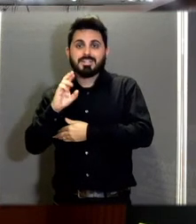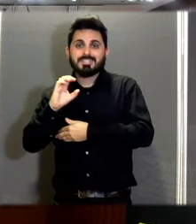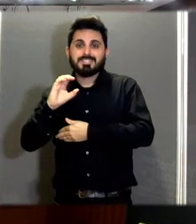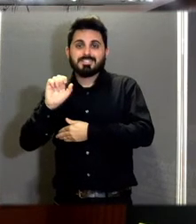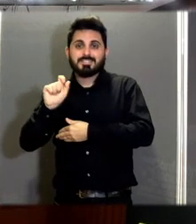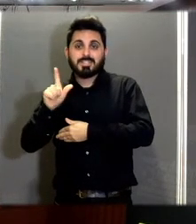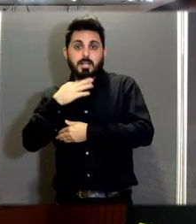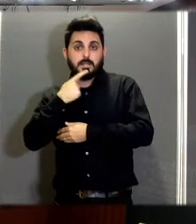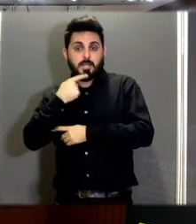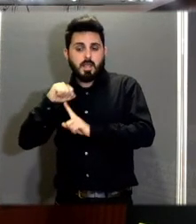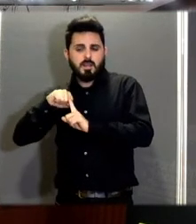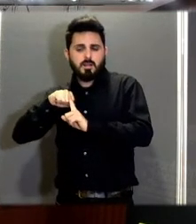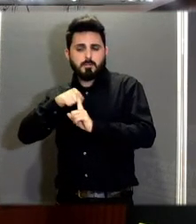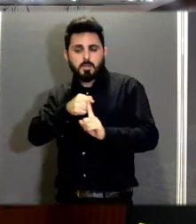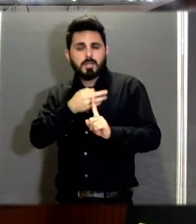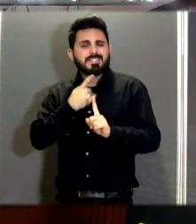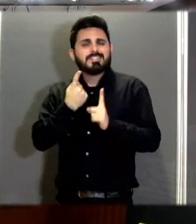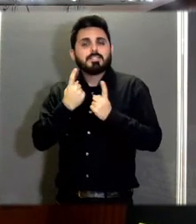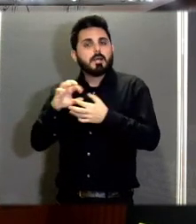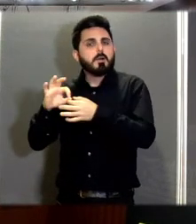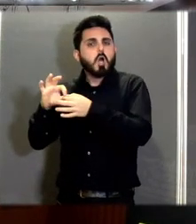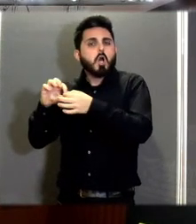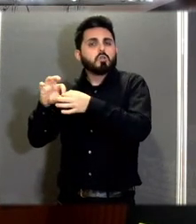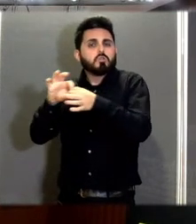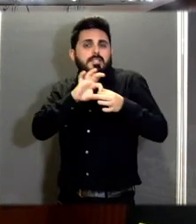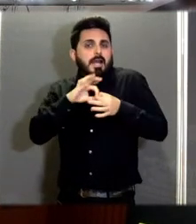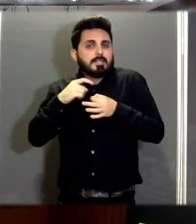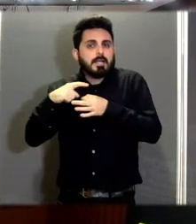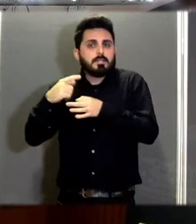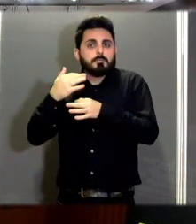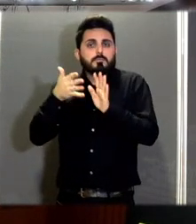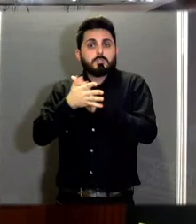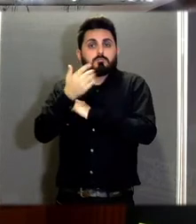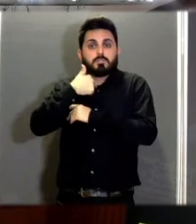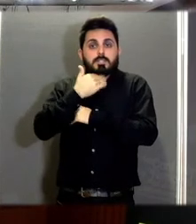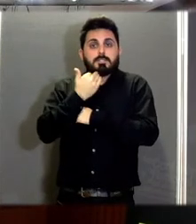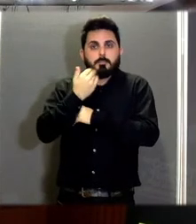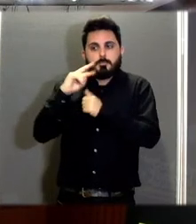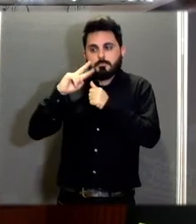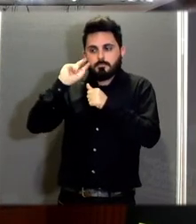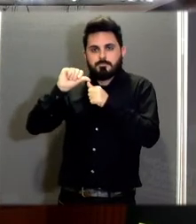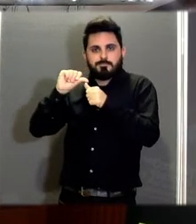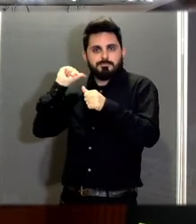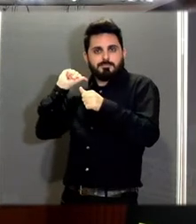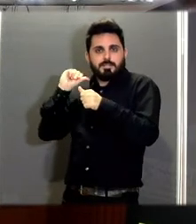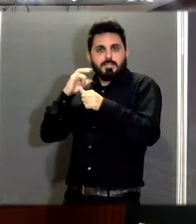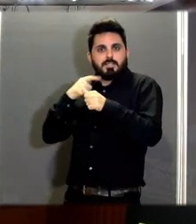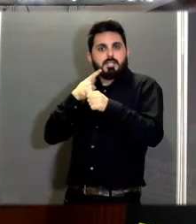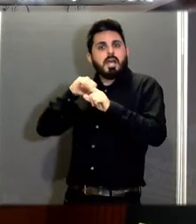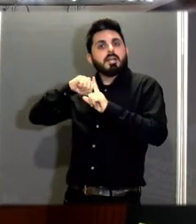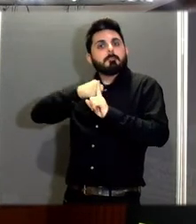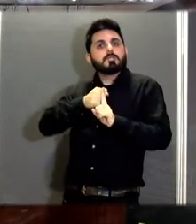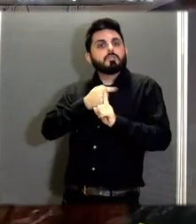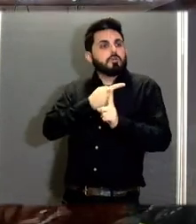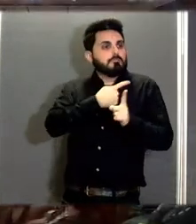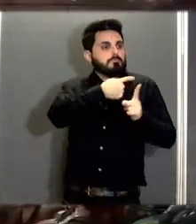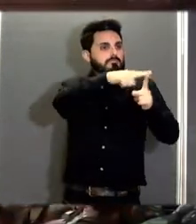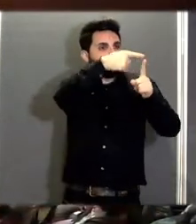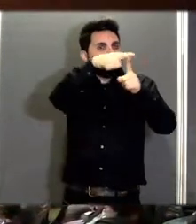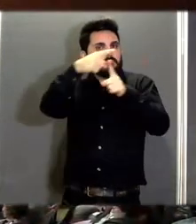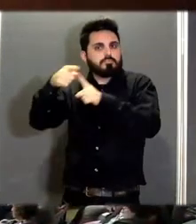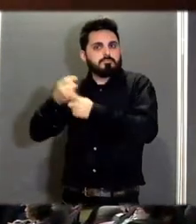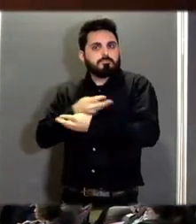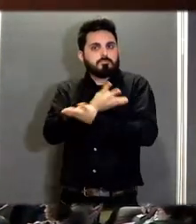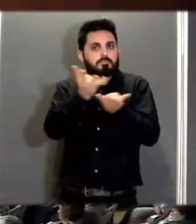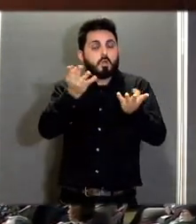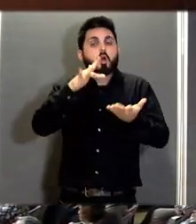aquesta solidaritat perquè venim, sabem perfectament de què estem parlant quan parlem de repressió, aquests diferents braços que tenim ens hem de